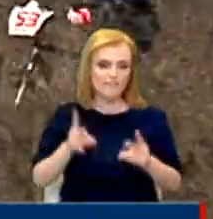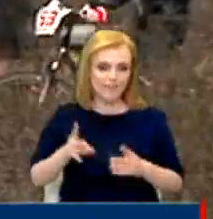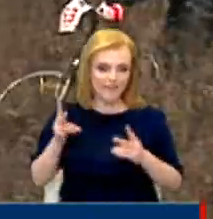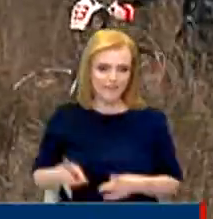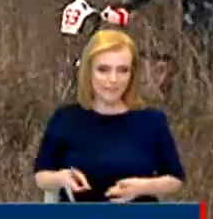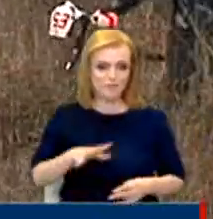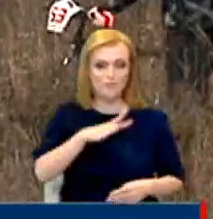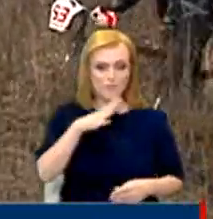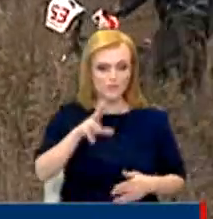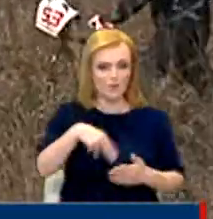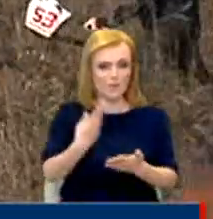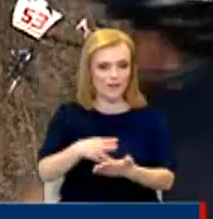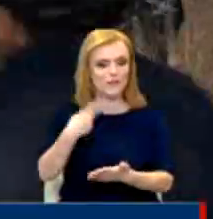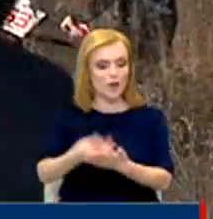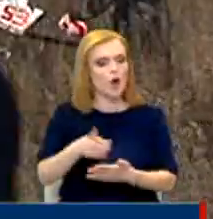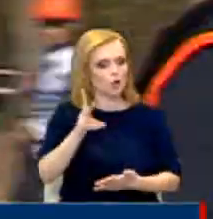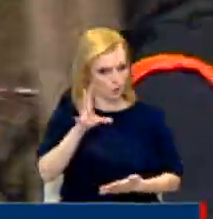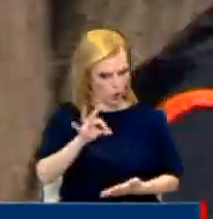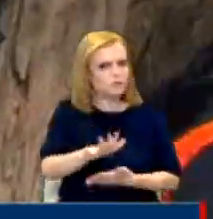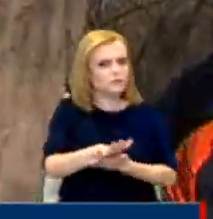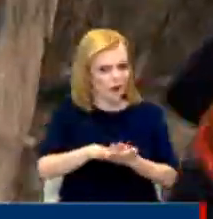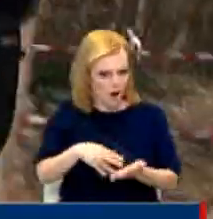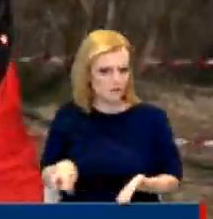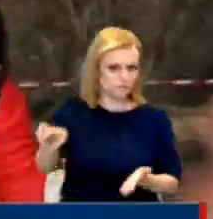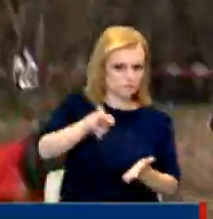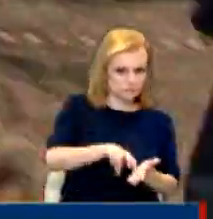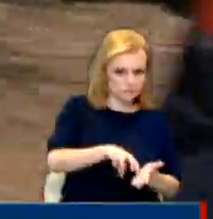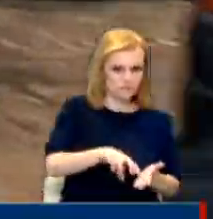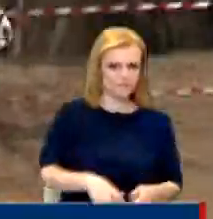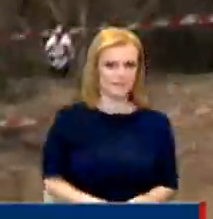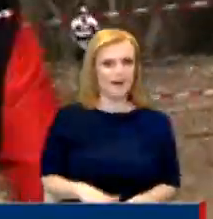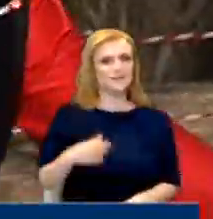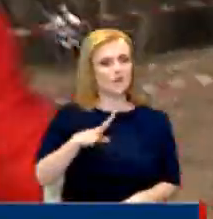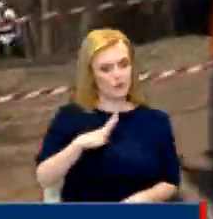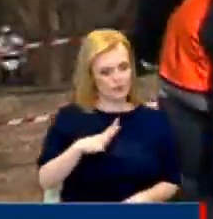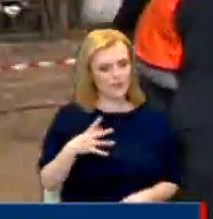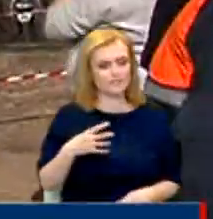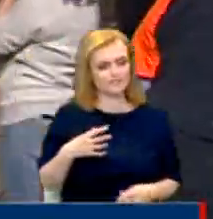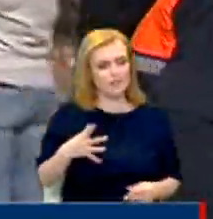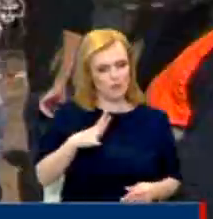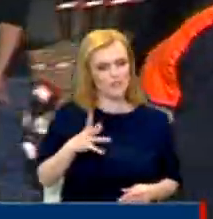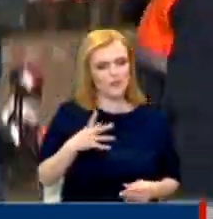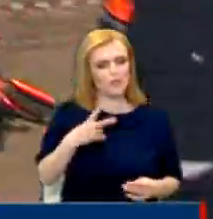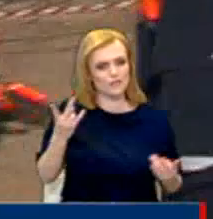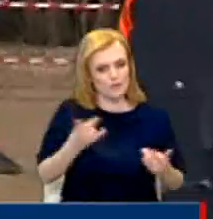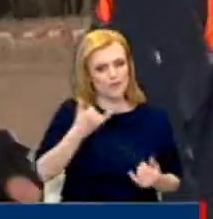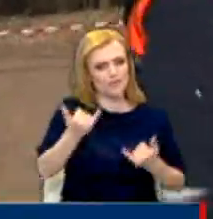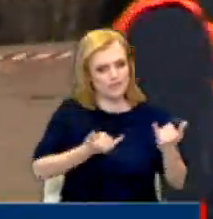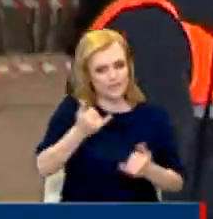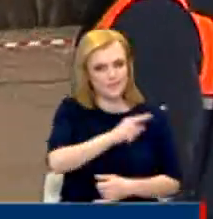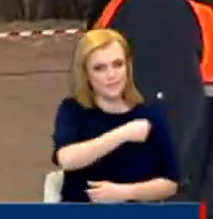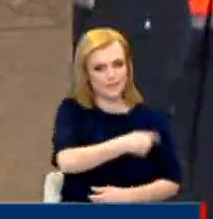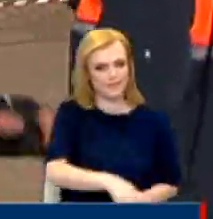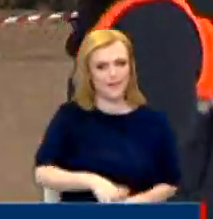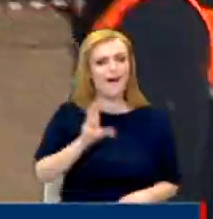căzut de pe biciclete, dar și-au continuat cursa. Totuși au fost și din cei care au avut nevoie de îngrijiri medicale. Cum ați